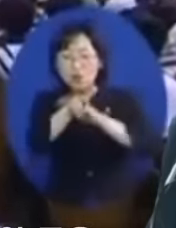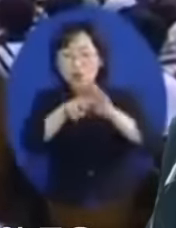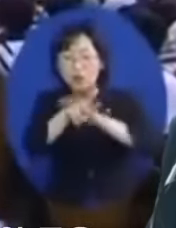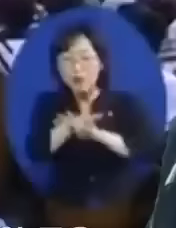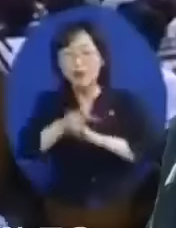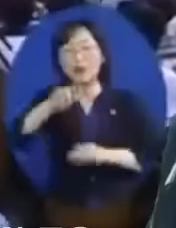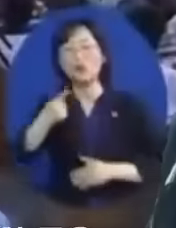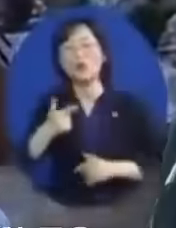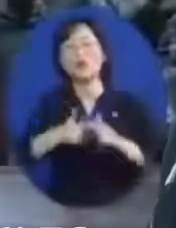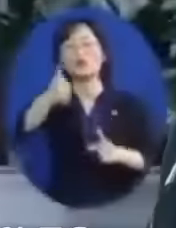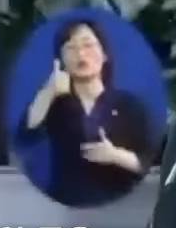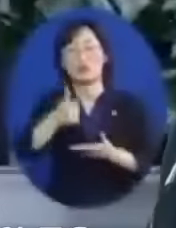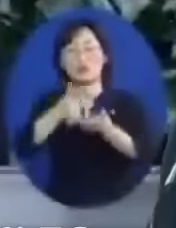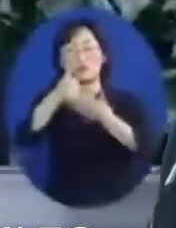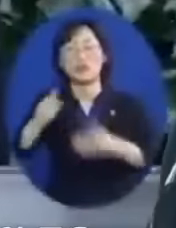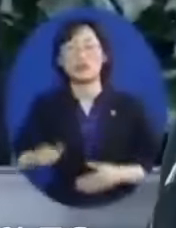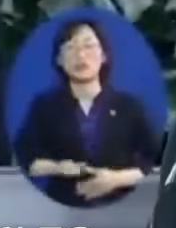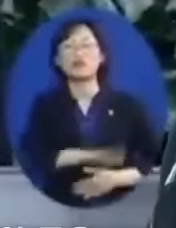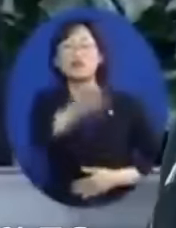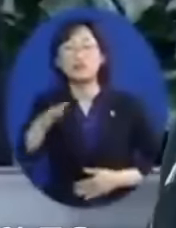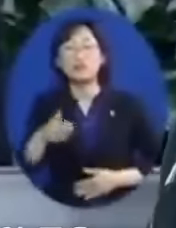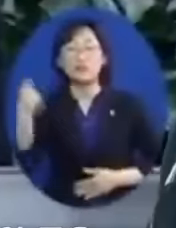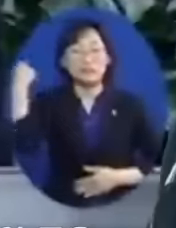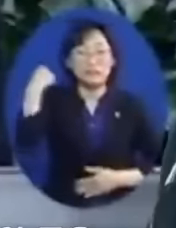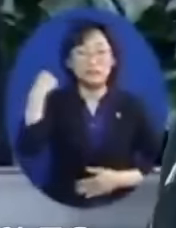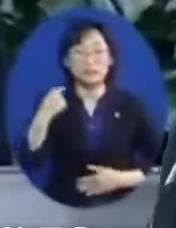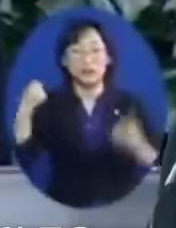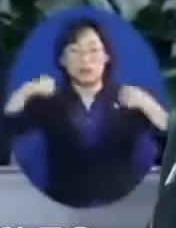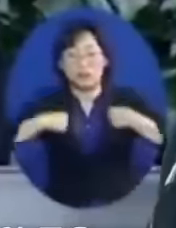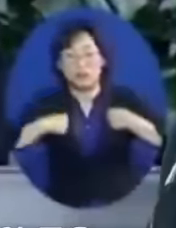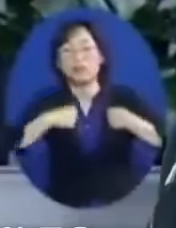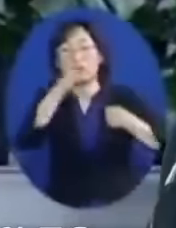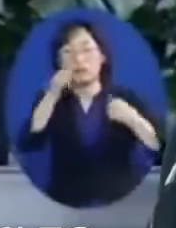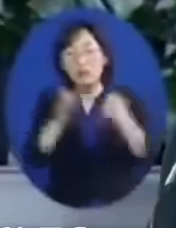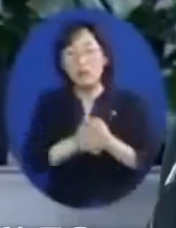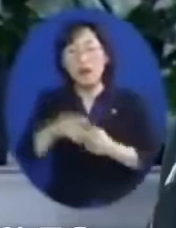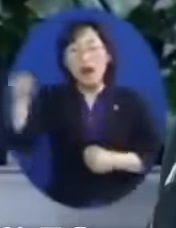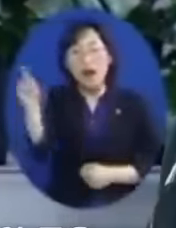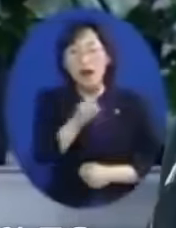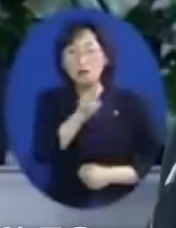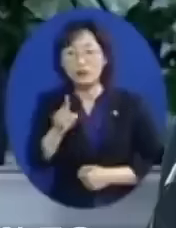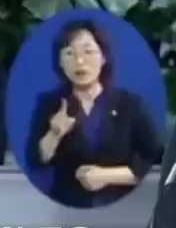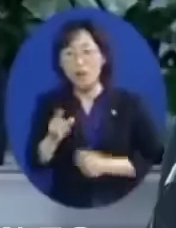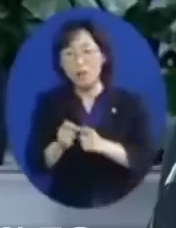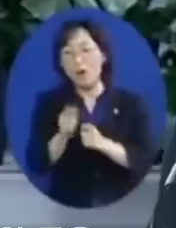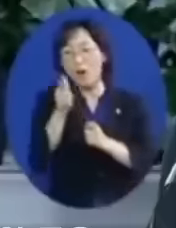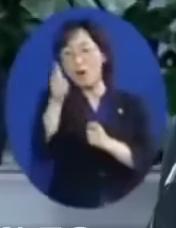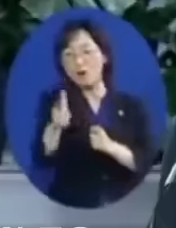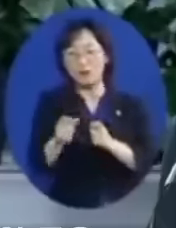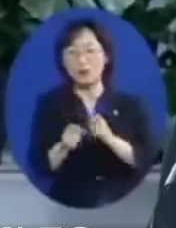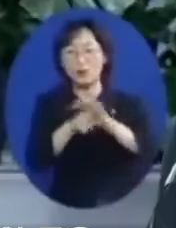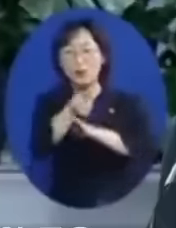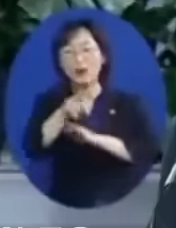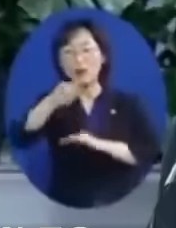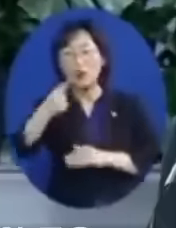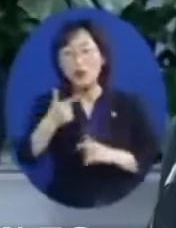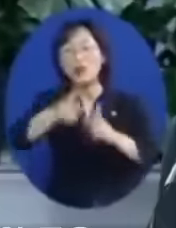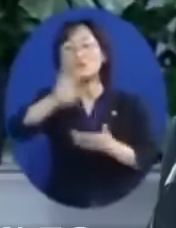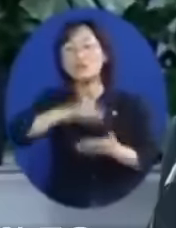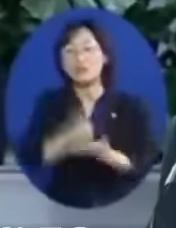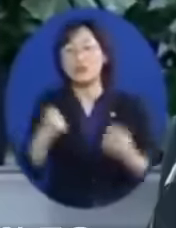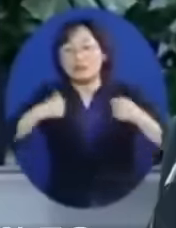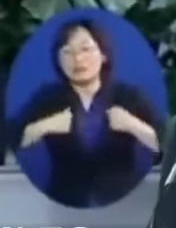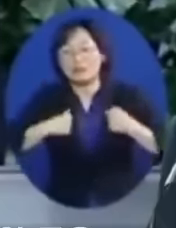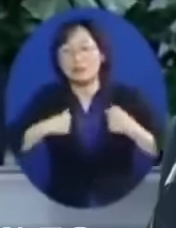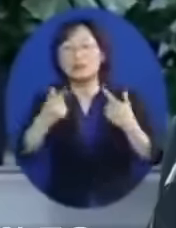쳐도 예수님이 우리 등에 얹혀있는 것입니다. 아무리 멀리 달아나도 예수 그리스도를 우리는